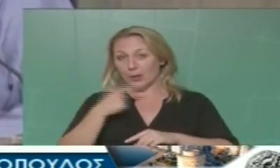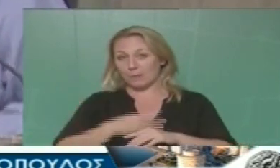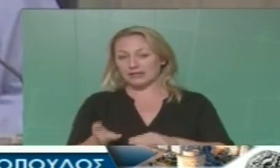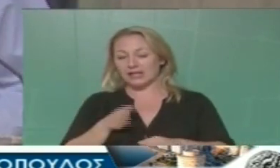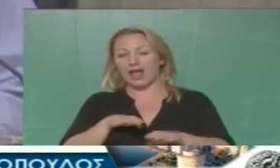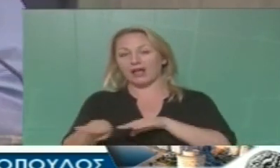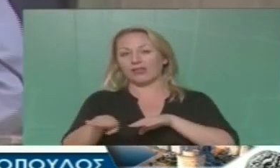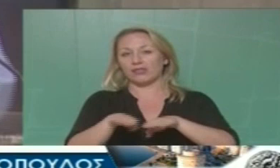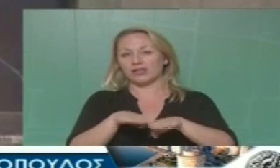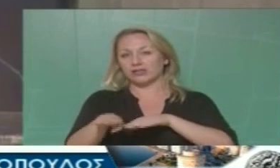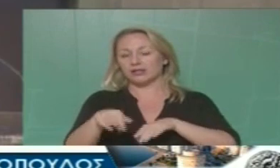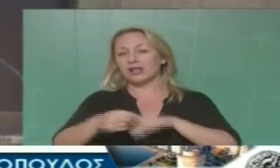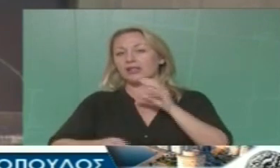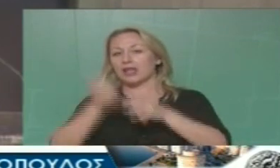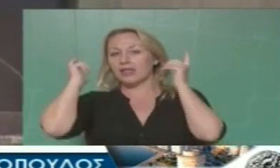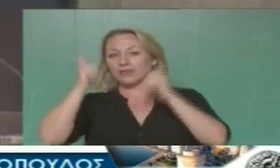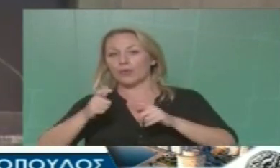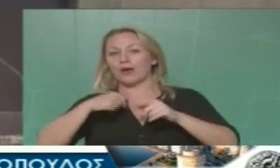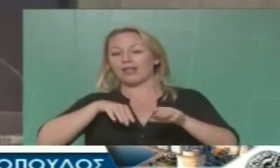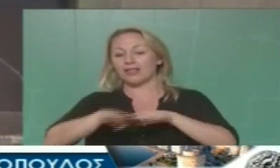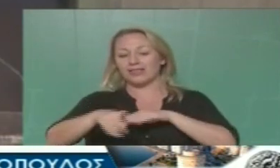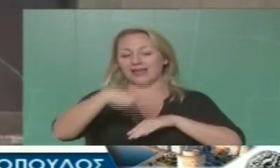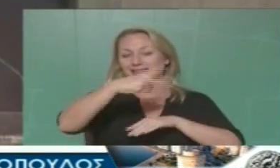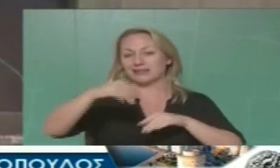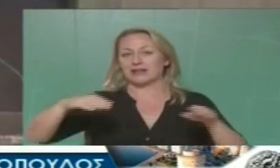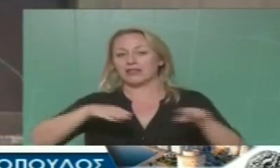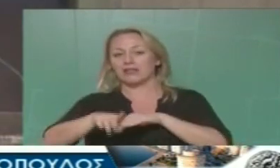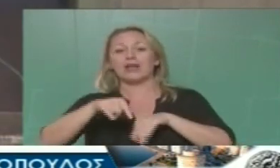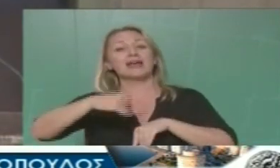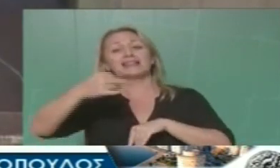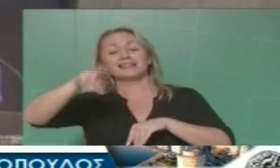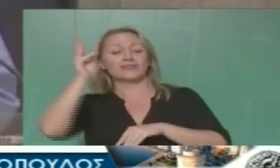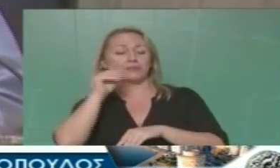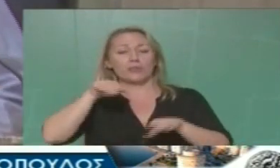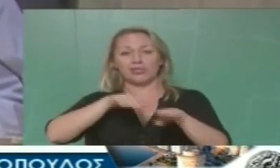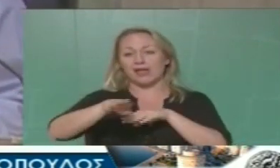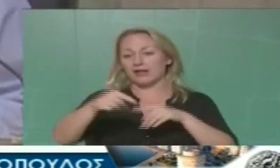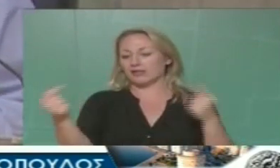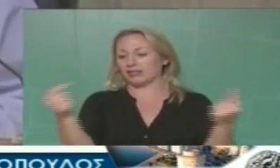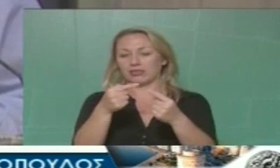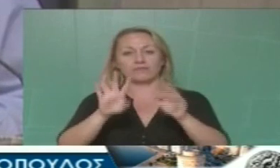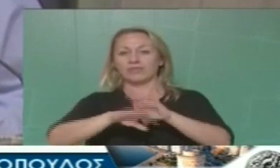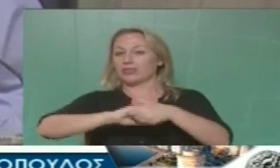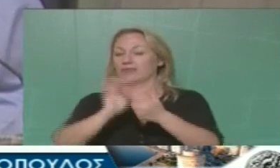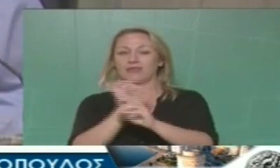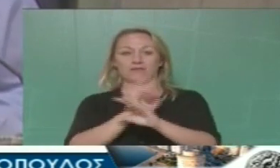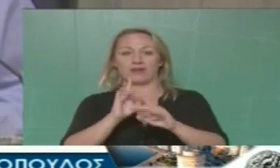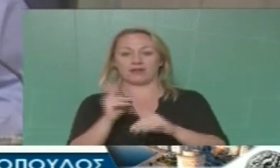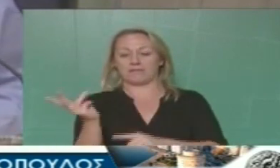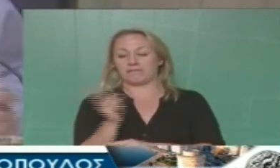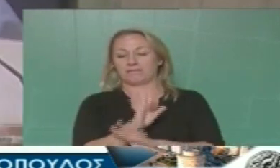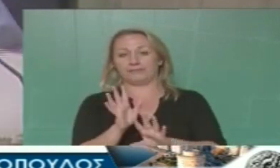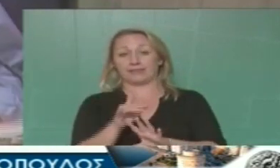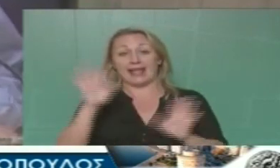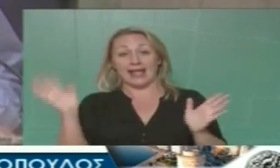μανία της Νέας Δημοκρατίας κατά του ΣΥΡΙΖΑ ή το ανάποδο, του Ζέρβα κατά του Μπουτάρη ή το ανάποδο. Αν ο ΣΥΡΙΖΑ θέλει να